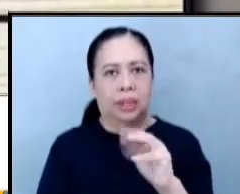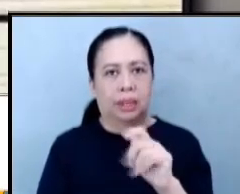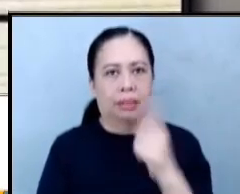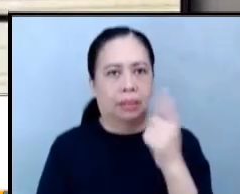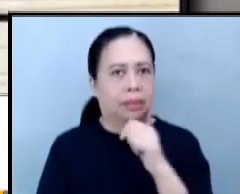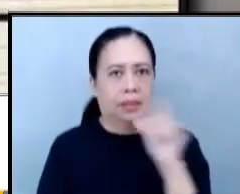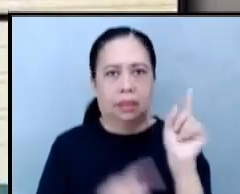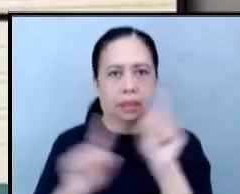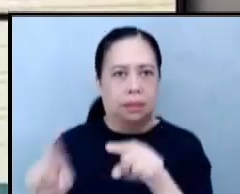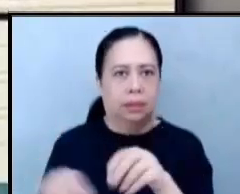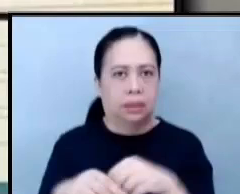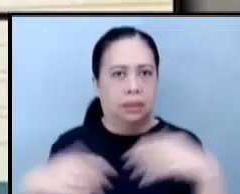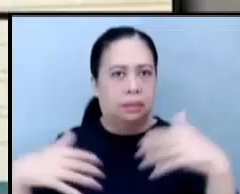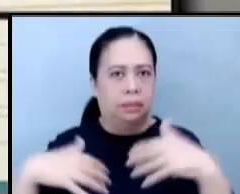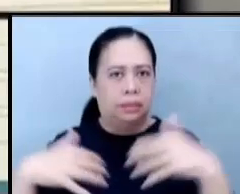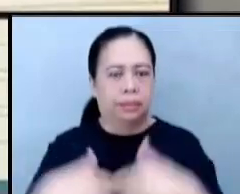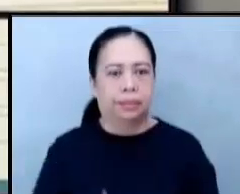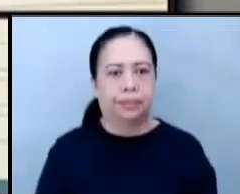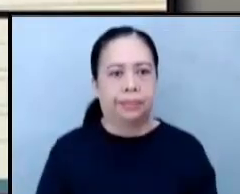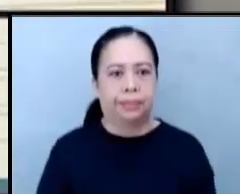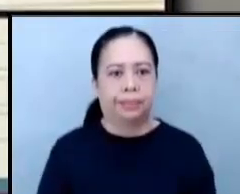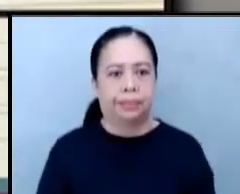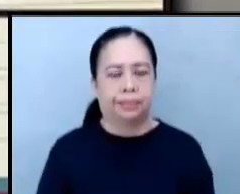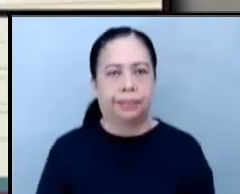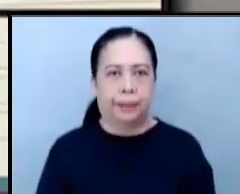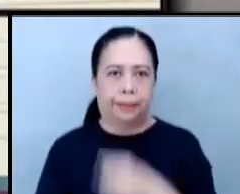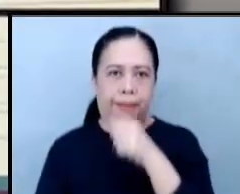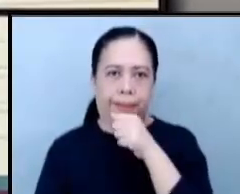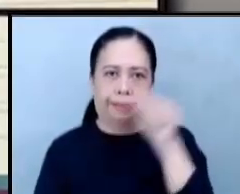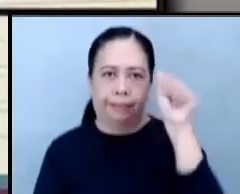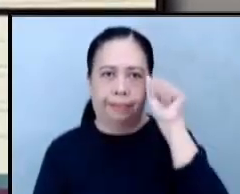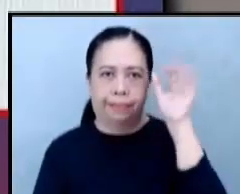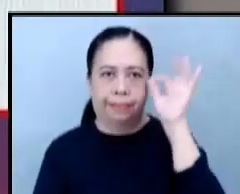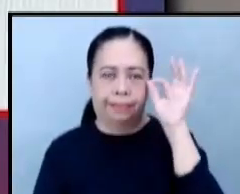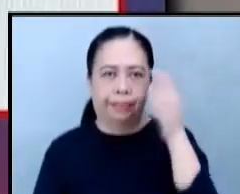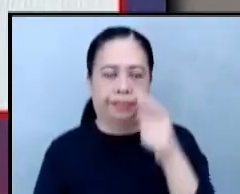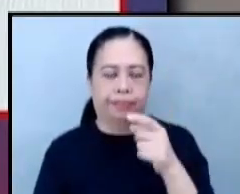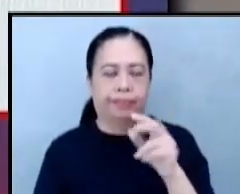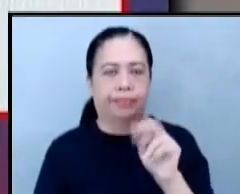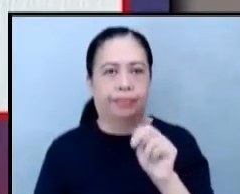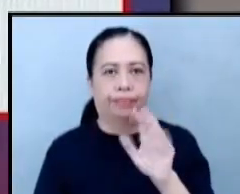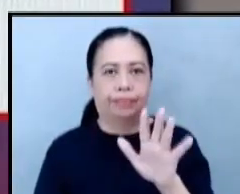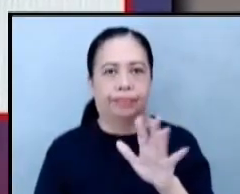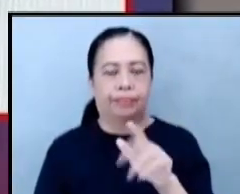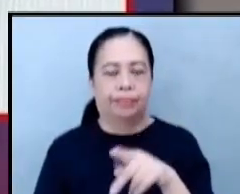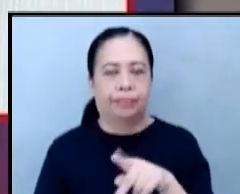mga pagdinig. Alan Francisco para sa Pambansang TV sa Bagong Pilipinas.